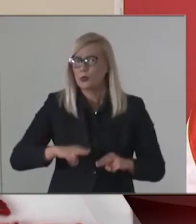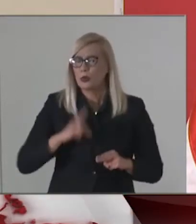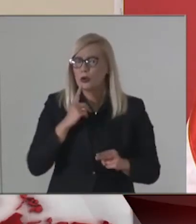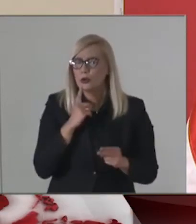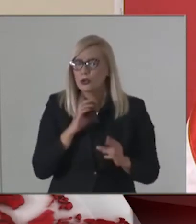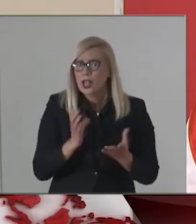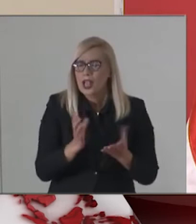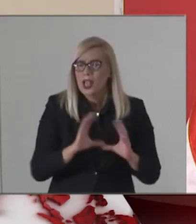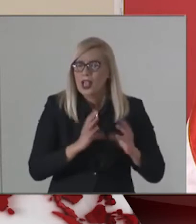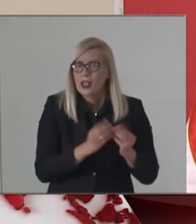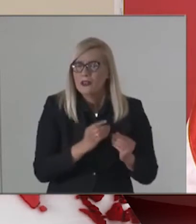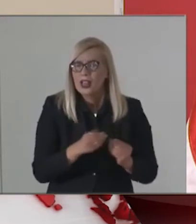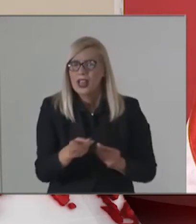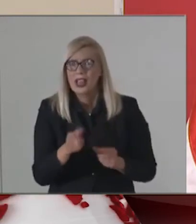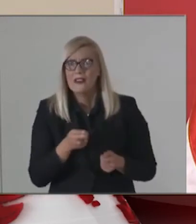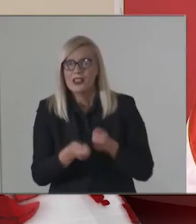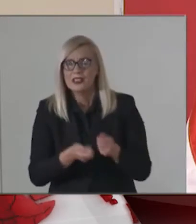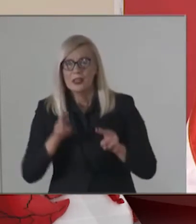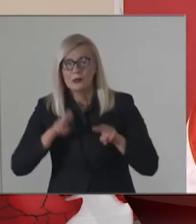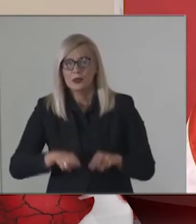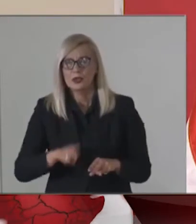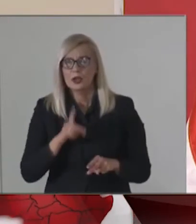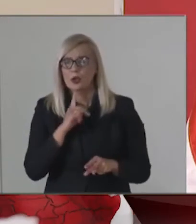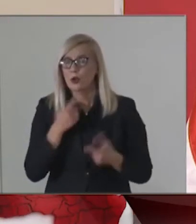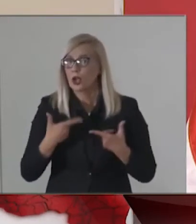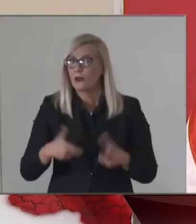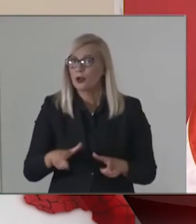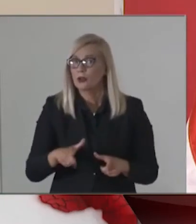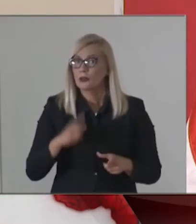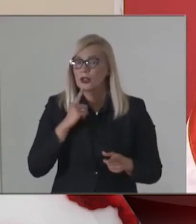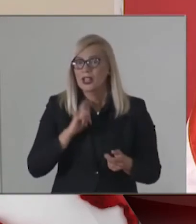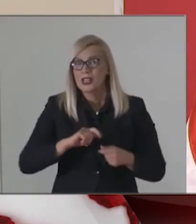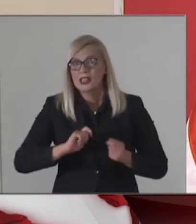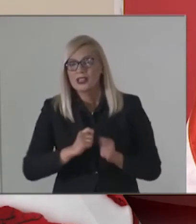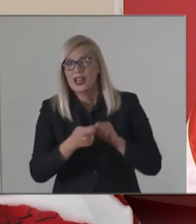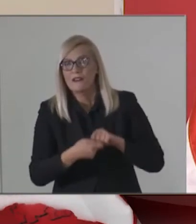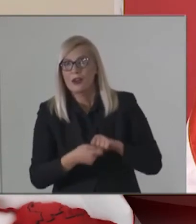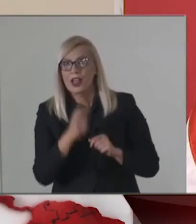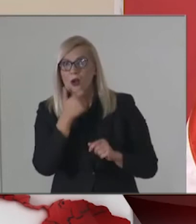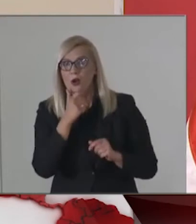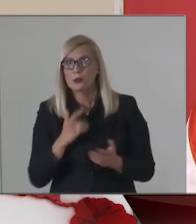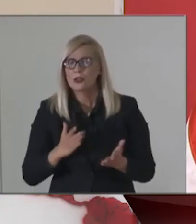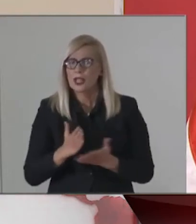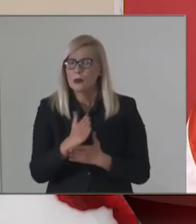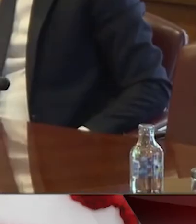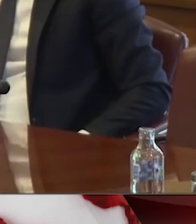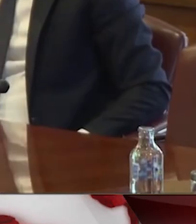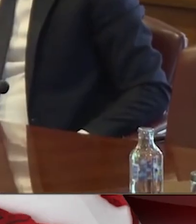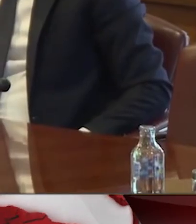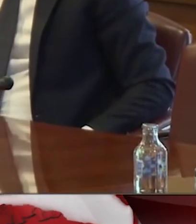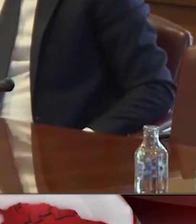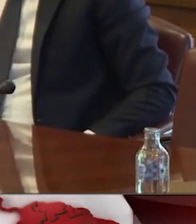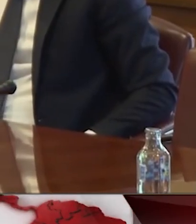катализира инвестициските можности, што ќе возможи трансформативен економски прогрес на целата на земјата.